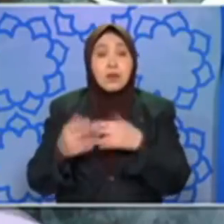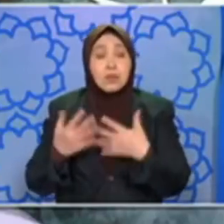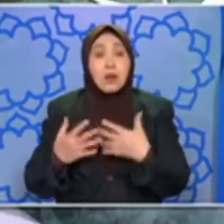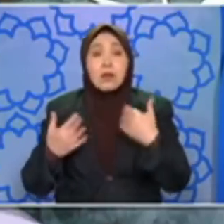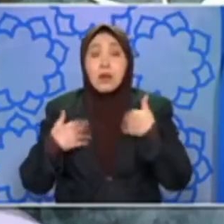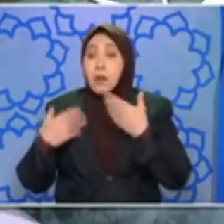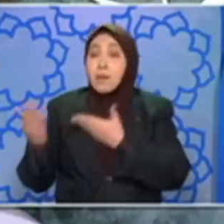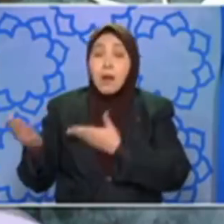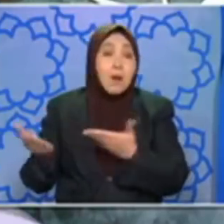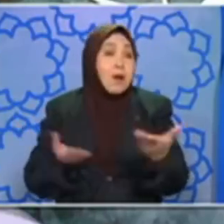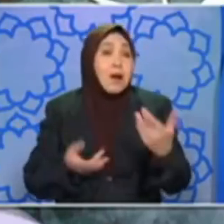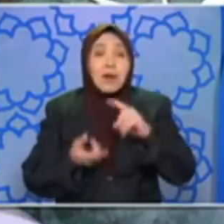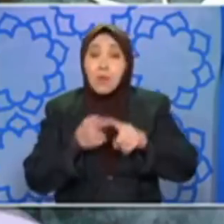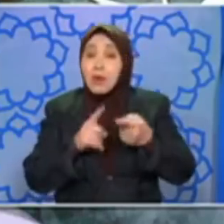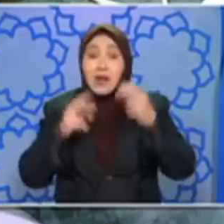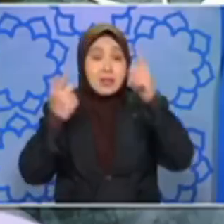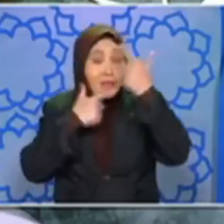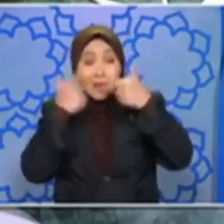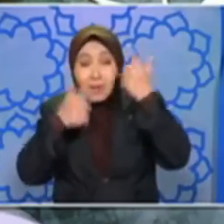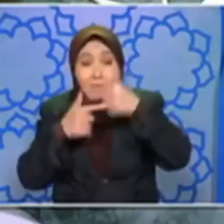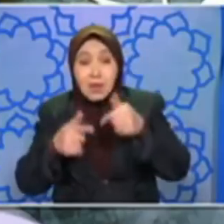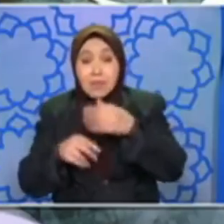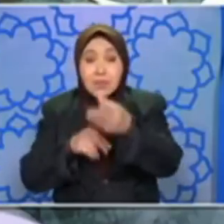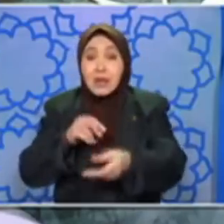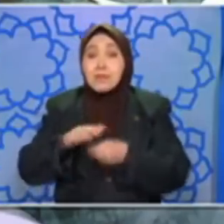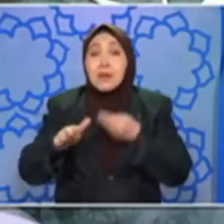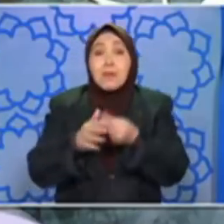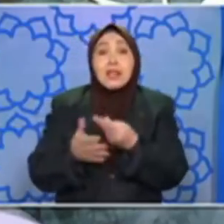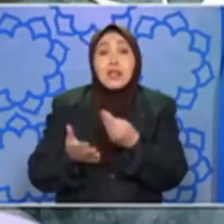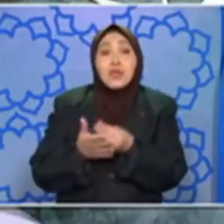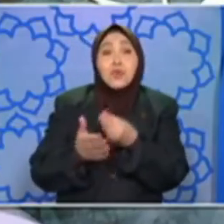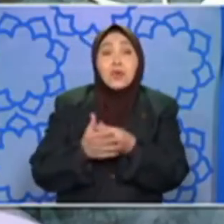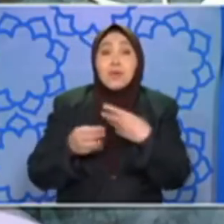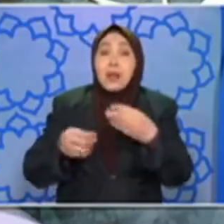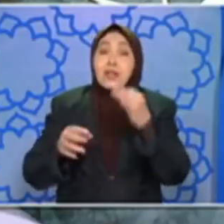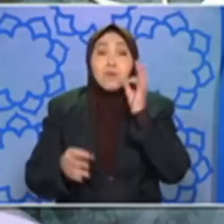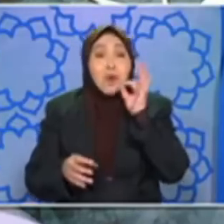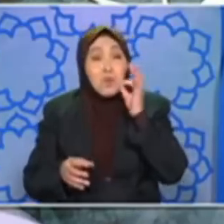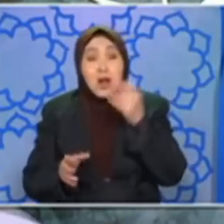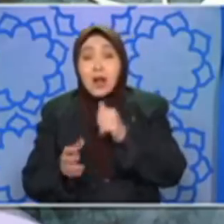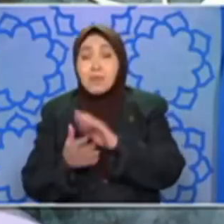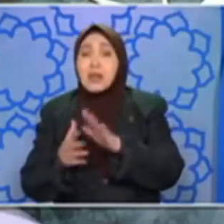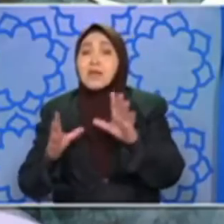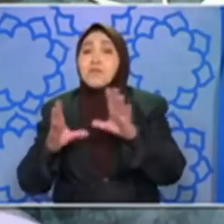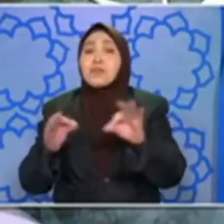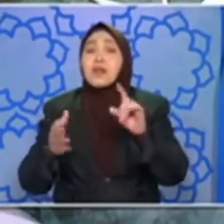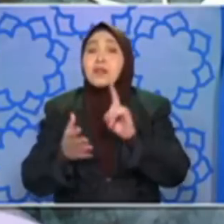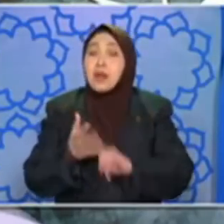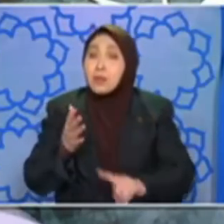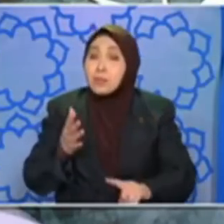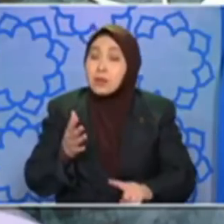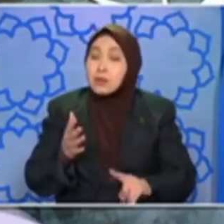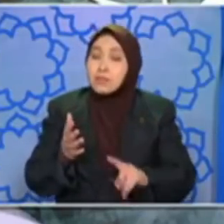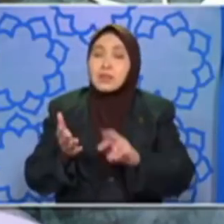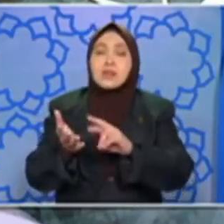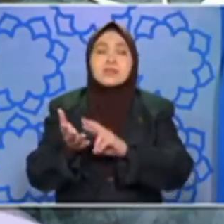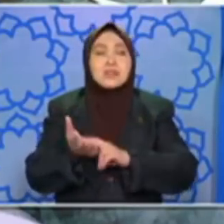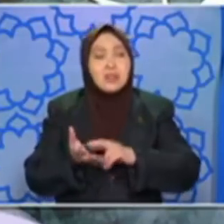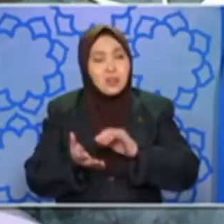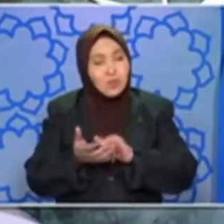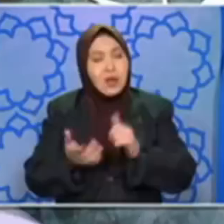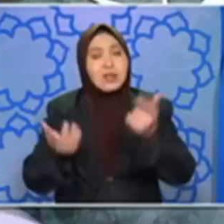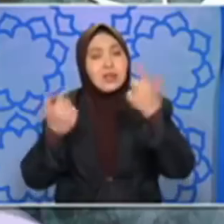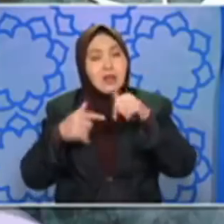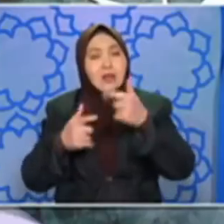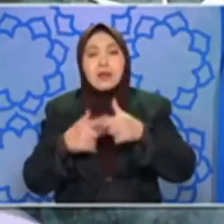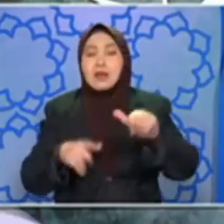tangan, kawan-kawan datang ziarah, selit duit bawah bantal, bagi buah-buahan. Nak cerita apa? Rezeki tu datang daripada Allah.